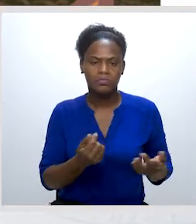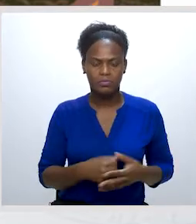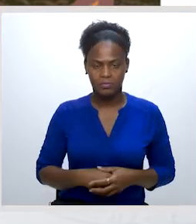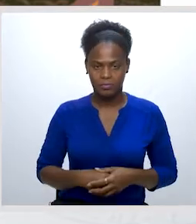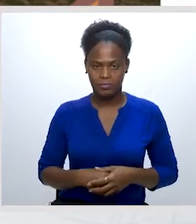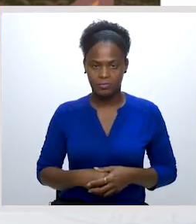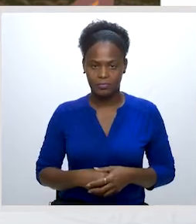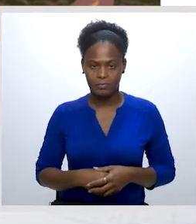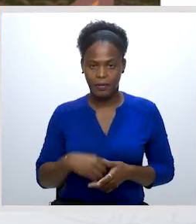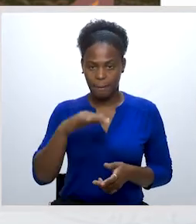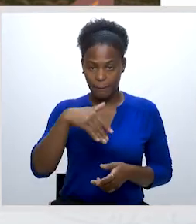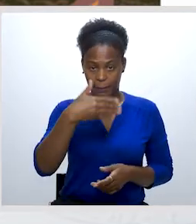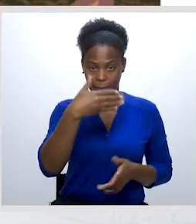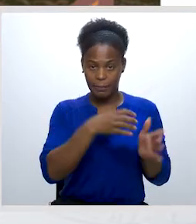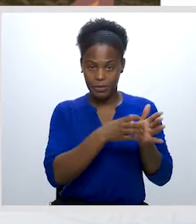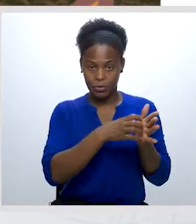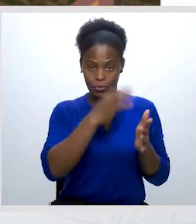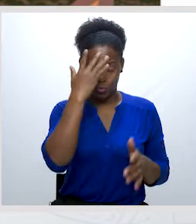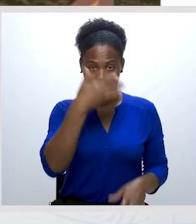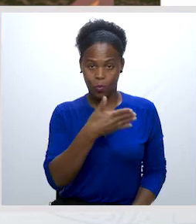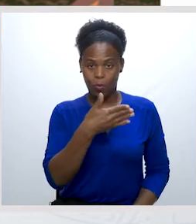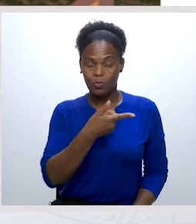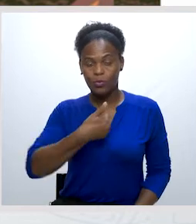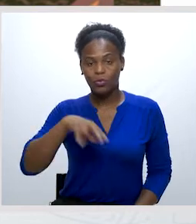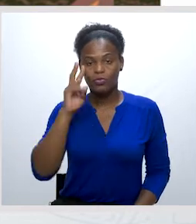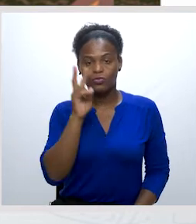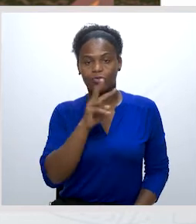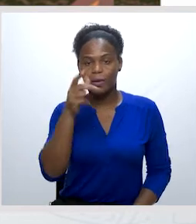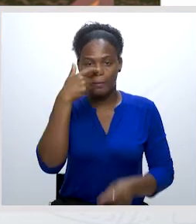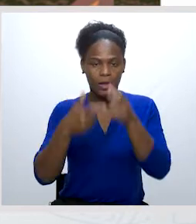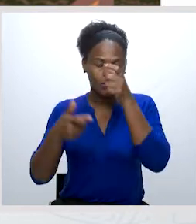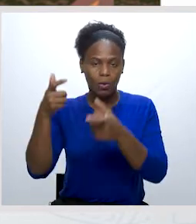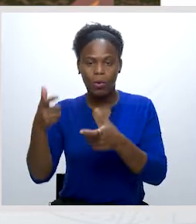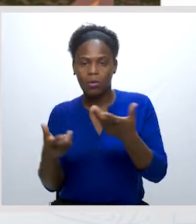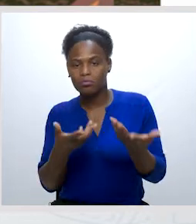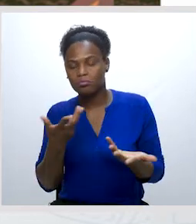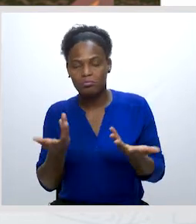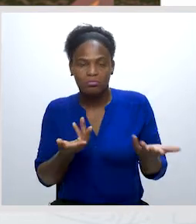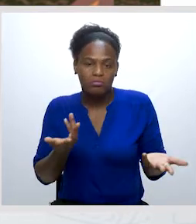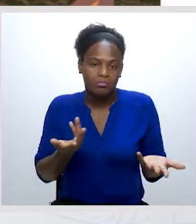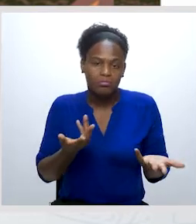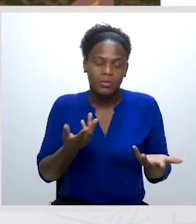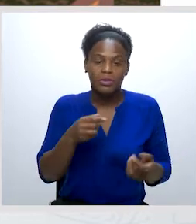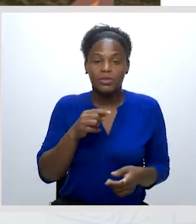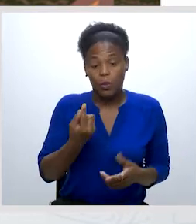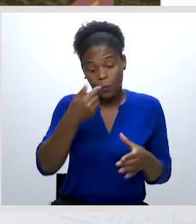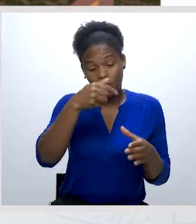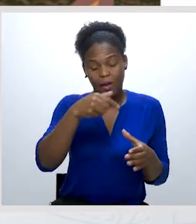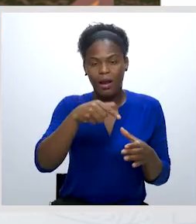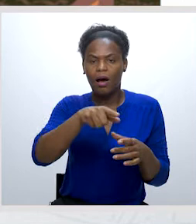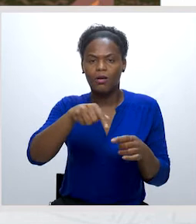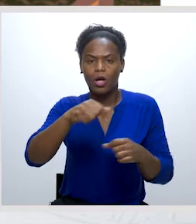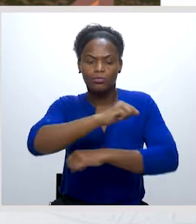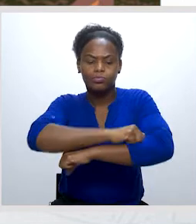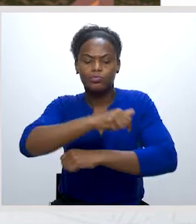Dans la première image, nous voyons des personnes qui sont dans la terrasse